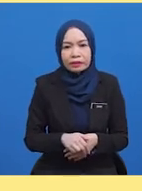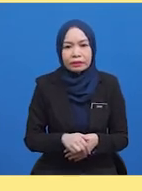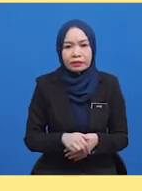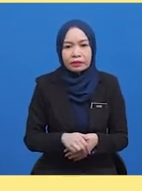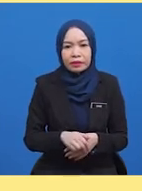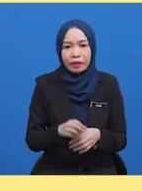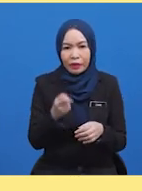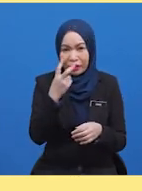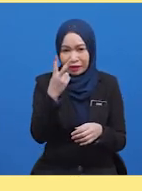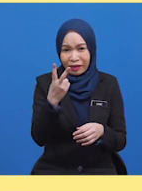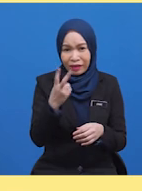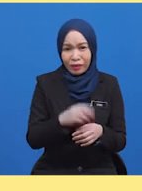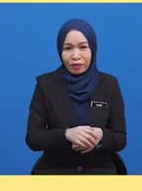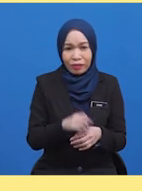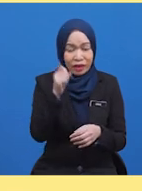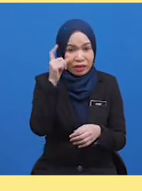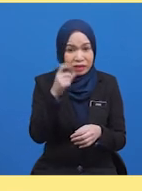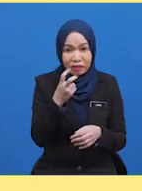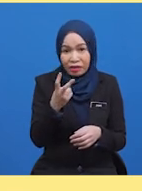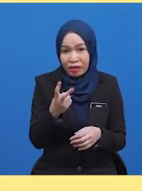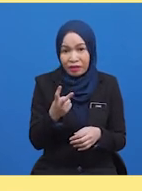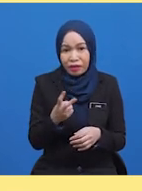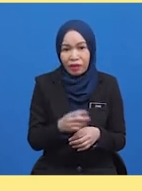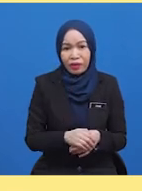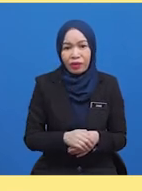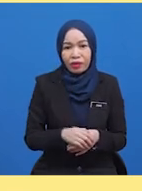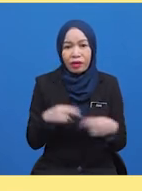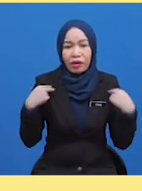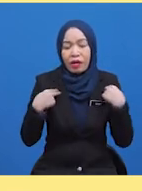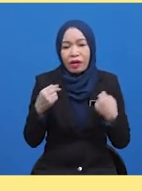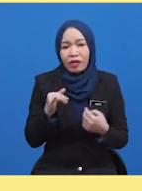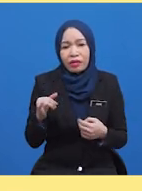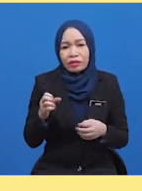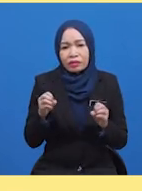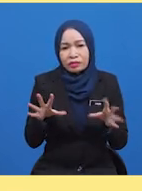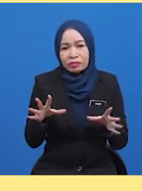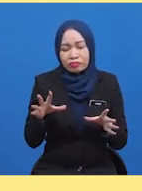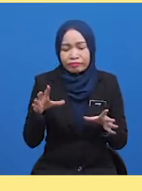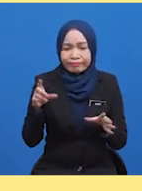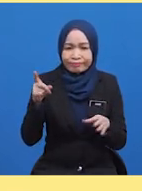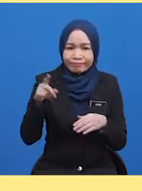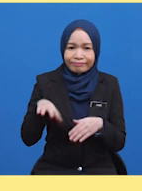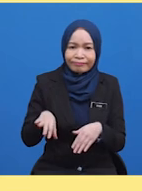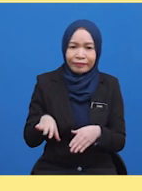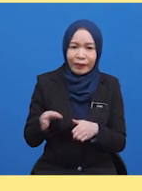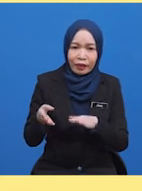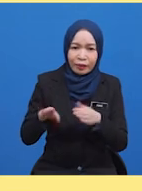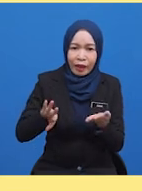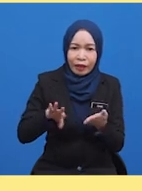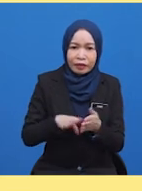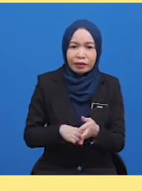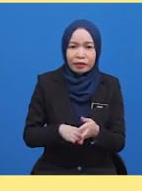telah disembelih dan dijadikan juadah untuk Majlis kesyukuran beruntung